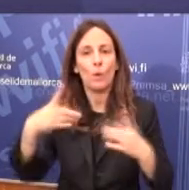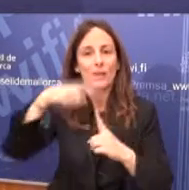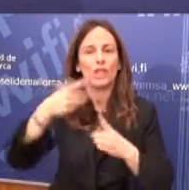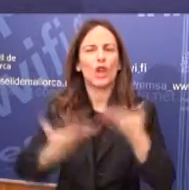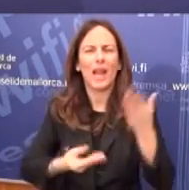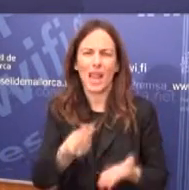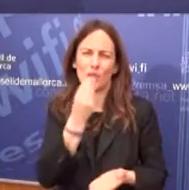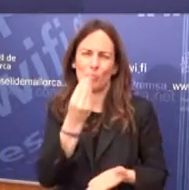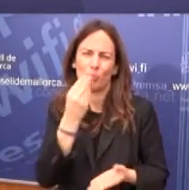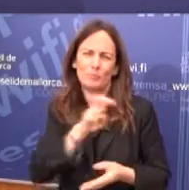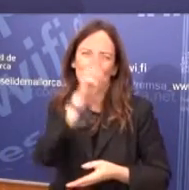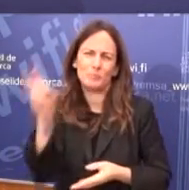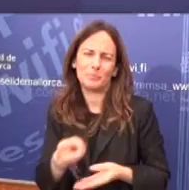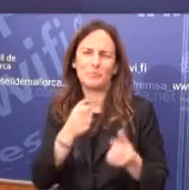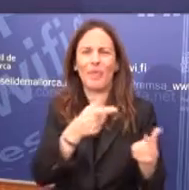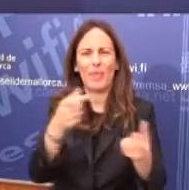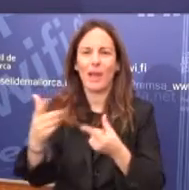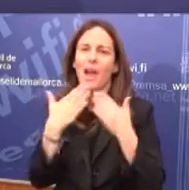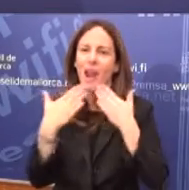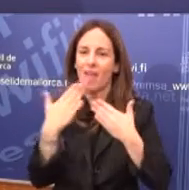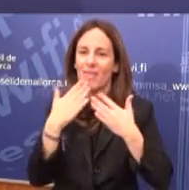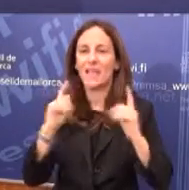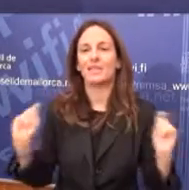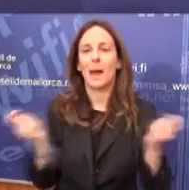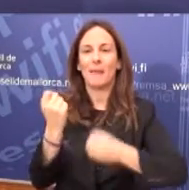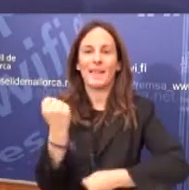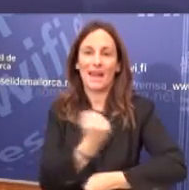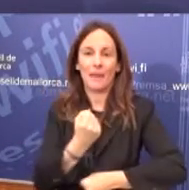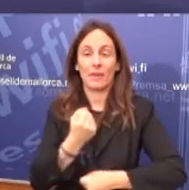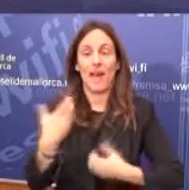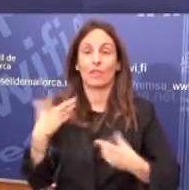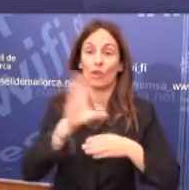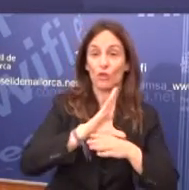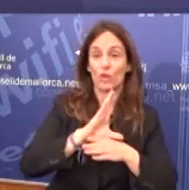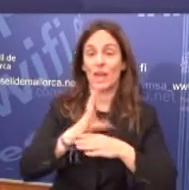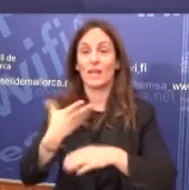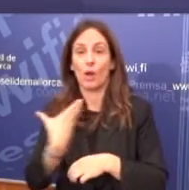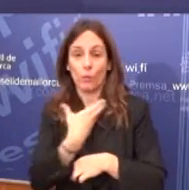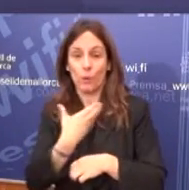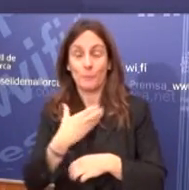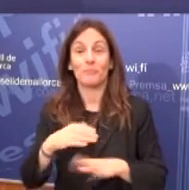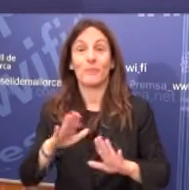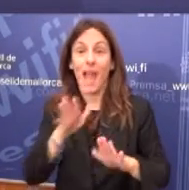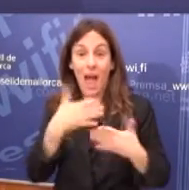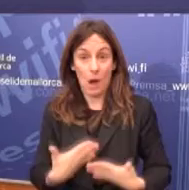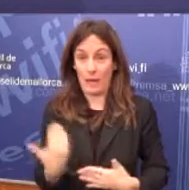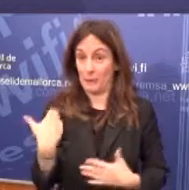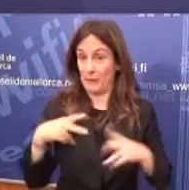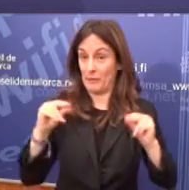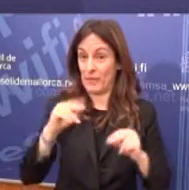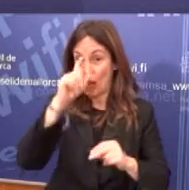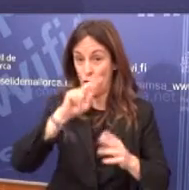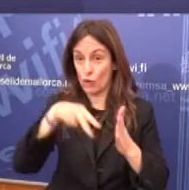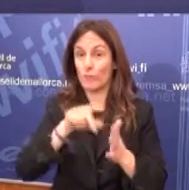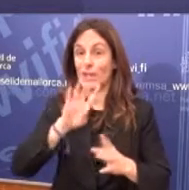de 19 tonelades de productes. I suposant que la campanya del 2014, que aviat se podrà també fer una